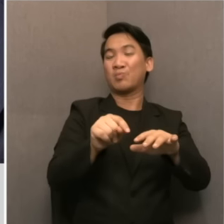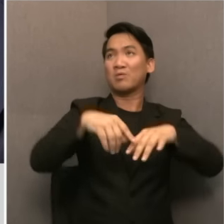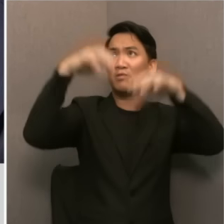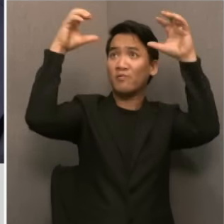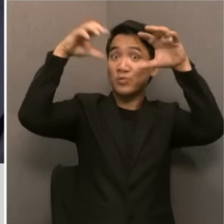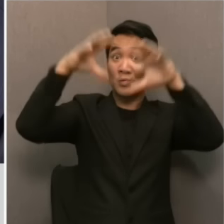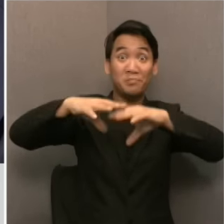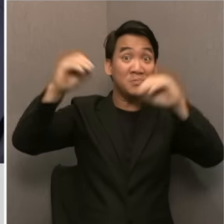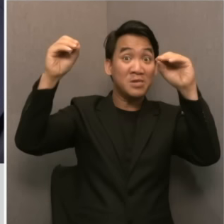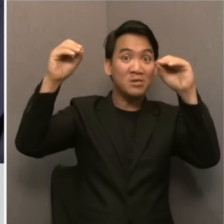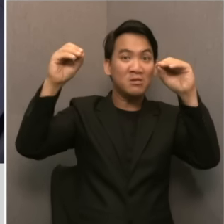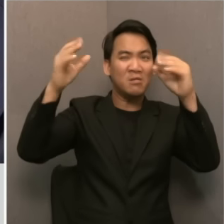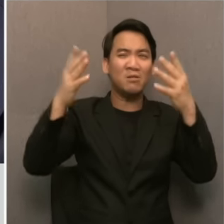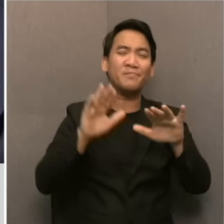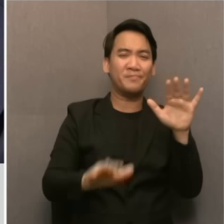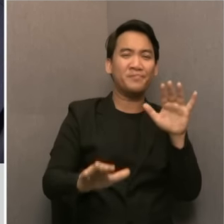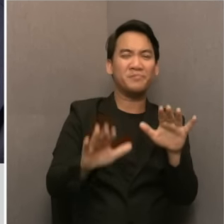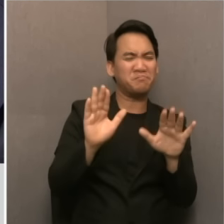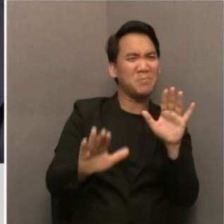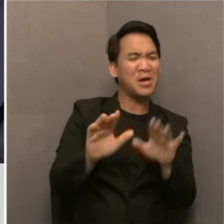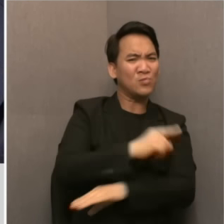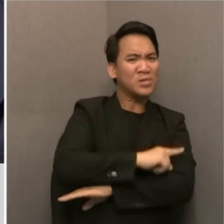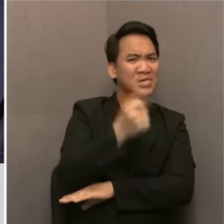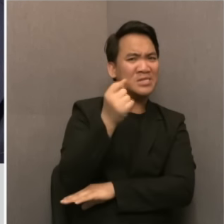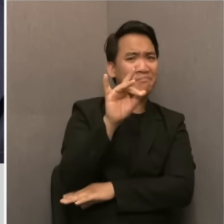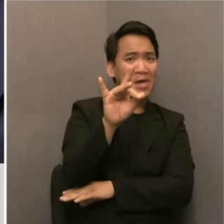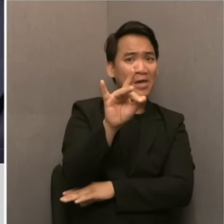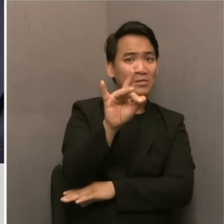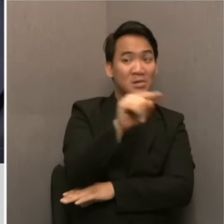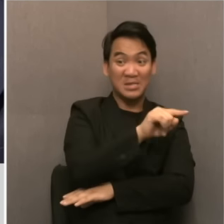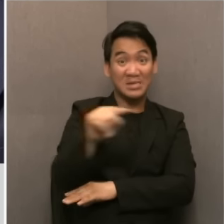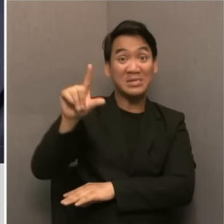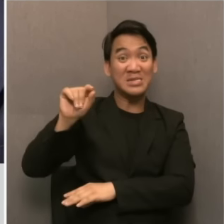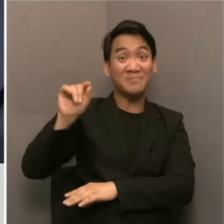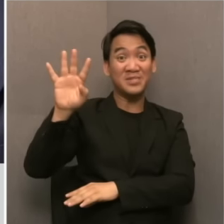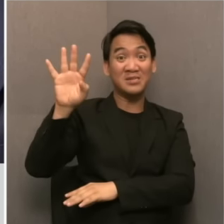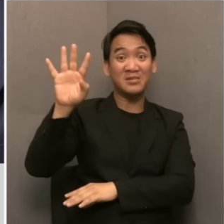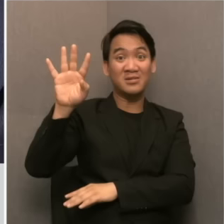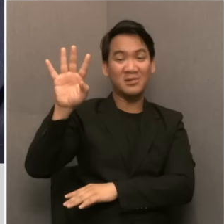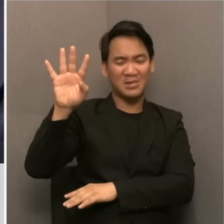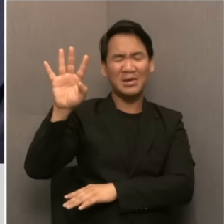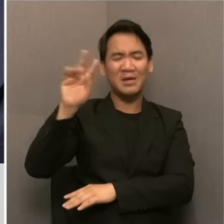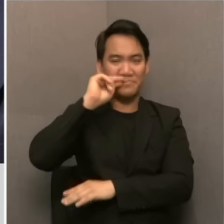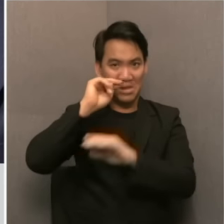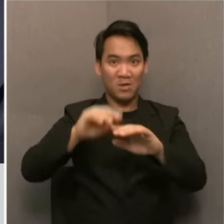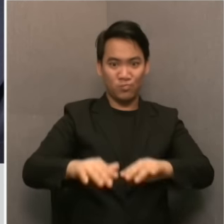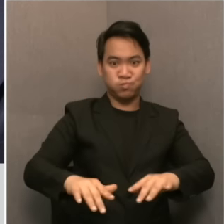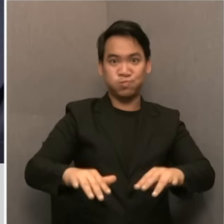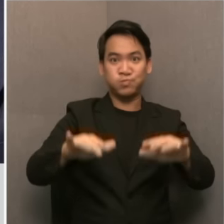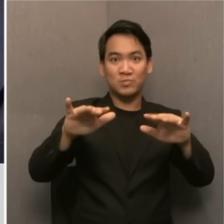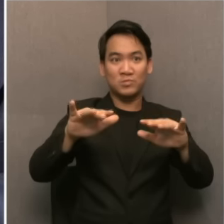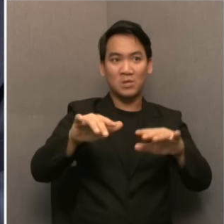ดคือวันที่18 แต่เรายังต้องระวังไปถึงวันที่24นะครับคือช่วงนี้ก็เป็นช่วงน้ำขึ้น แต่ว่าหลังจาก